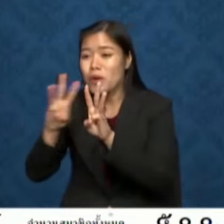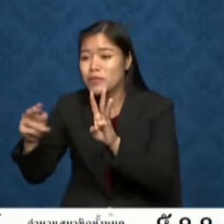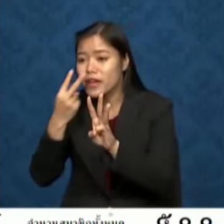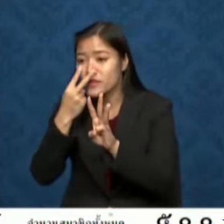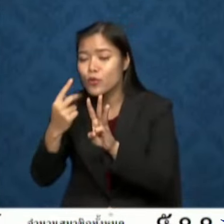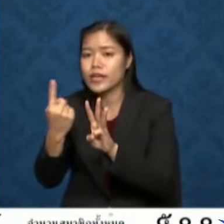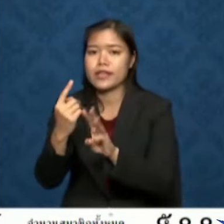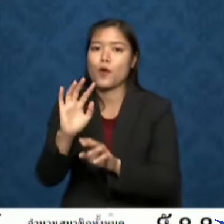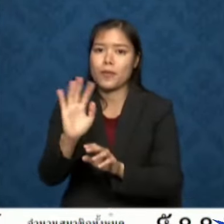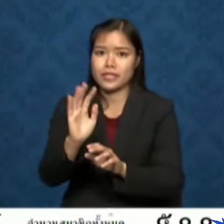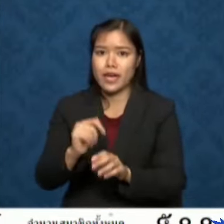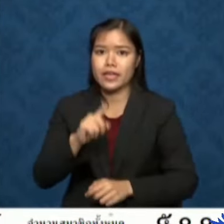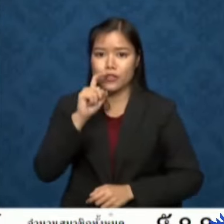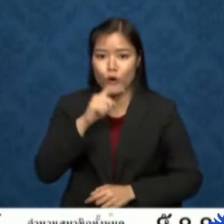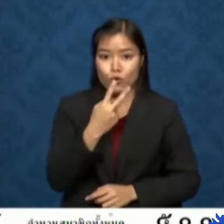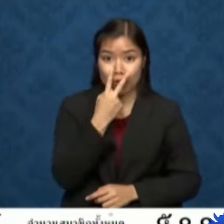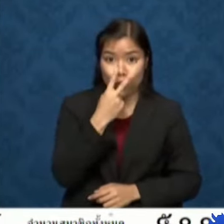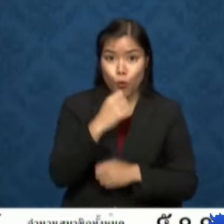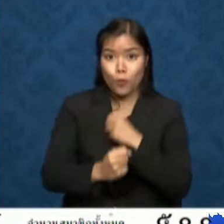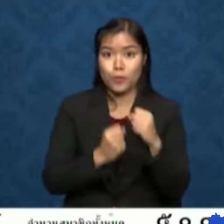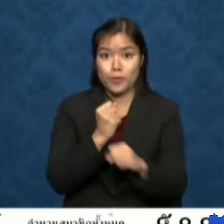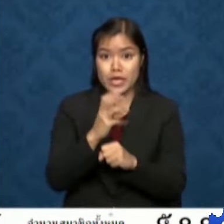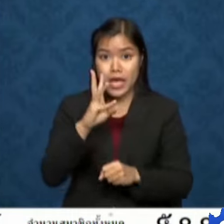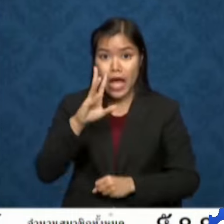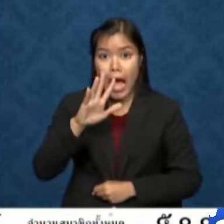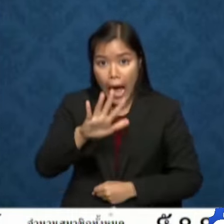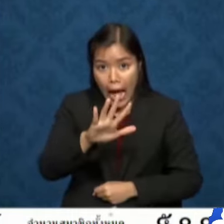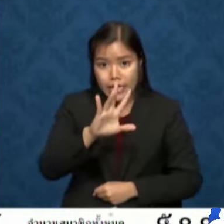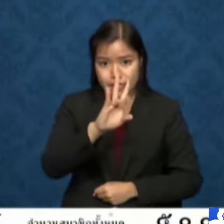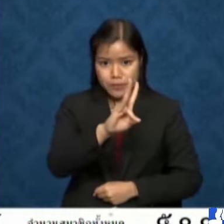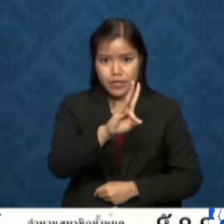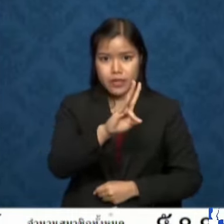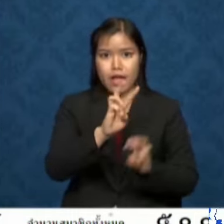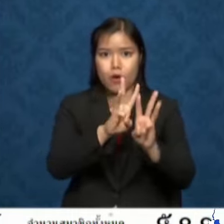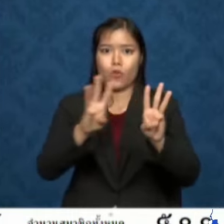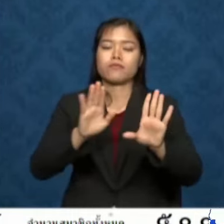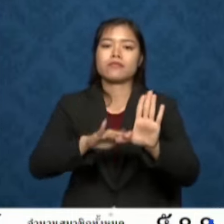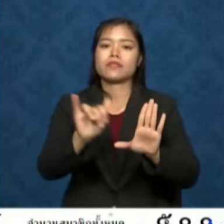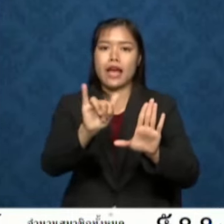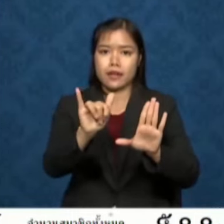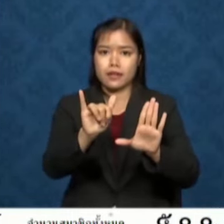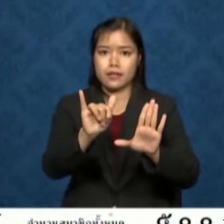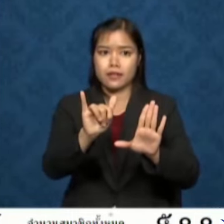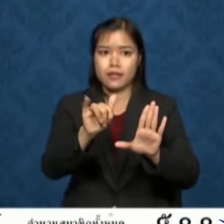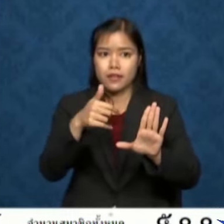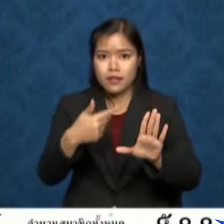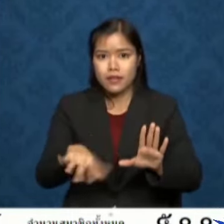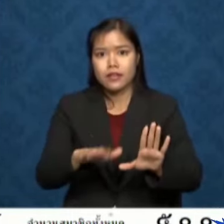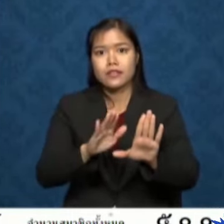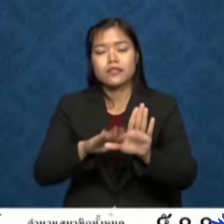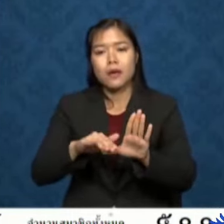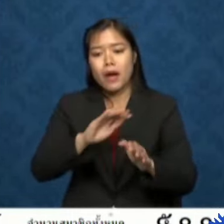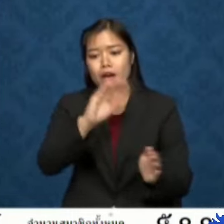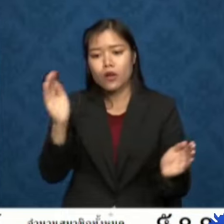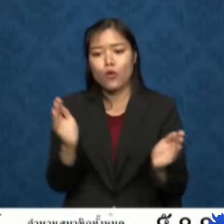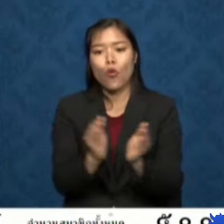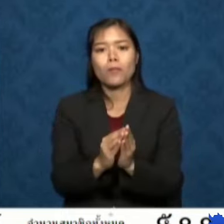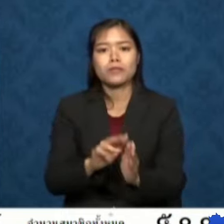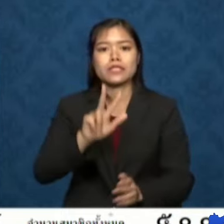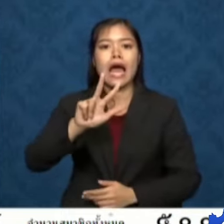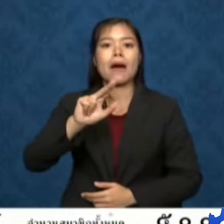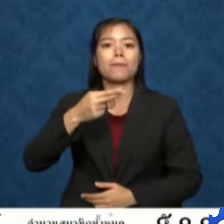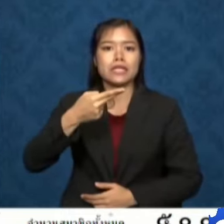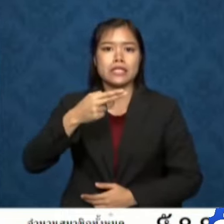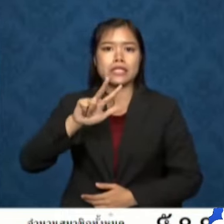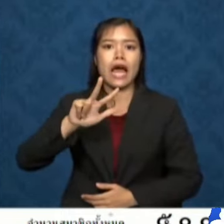อย่างเดียวมาดูในปี 57ตอนนั้นยังไม่มีออนไลน์ออนไลน์มีตอน 64ปี 57เนี่ยยอดสมัครรวมอยู่ที่ 33,000